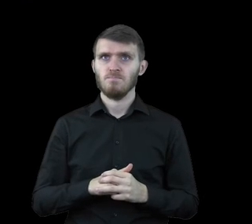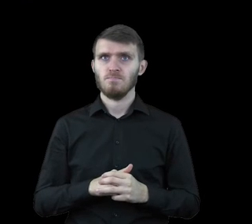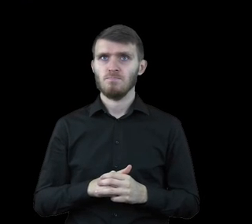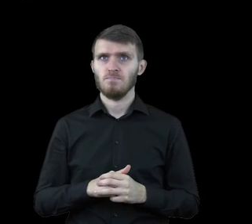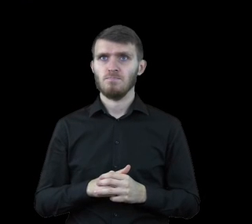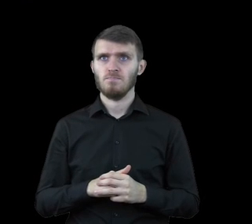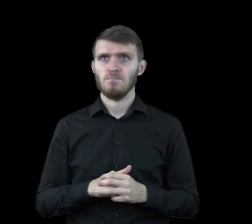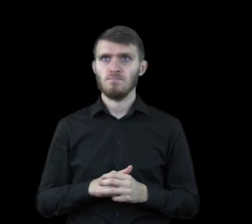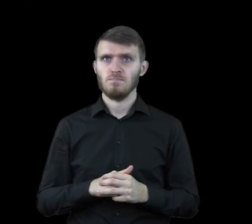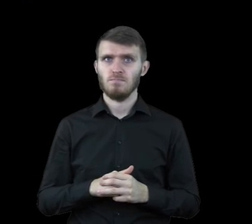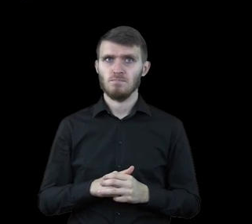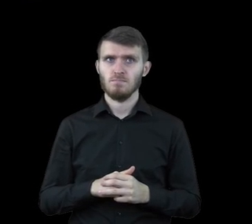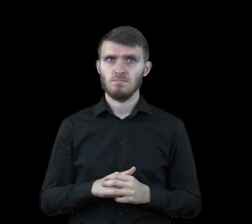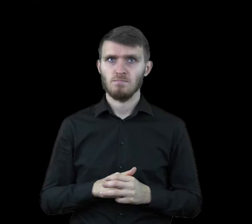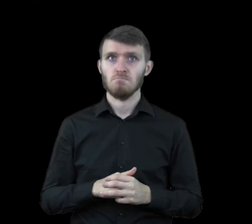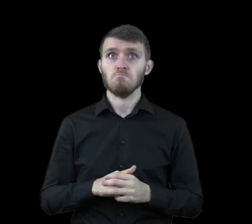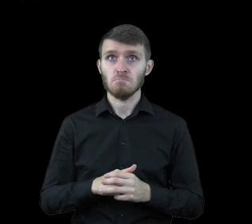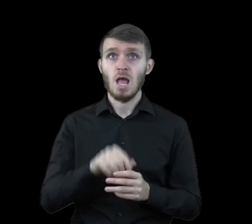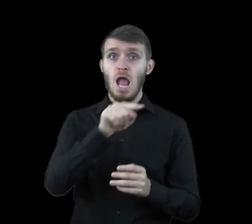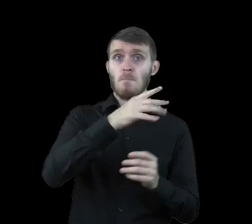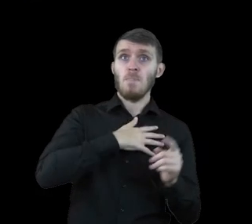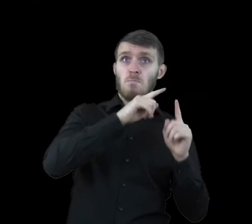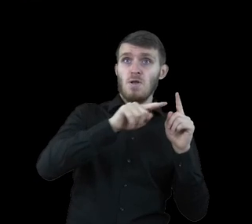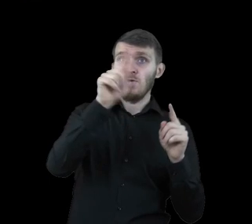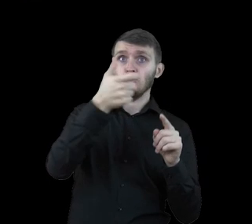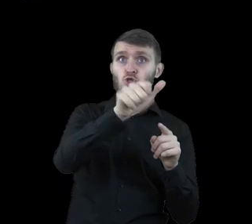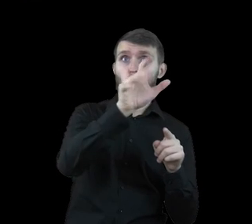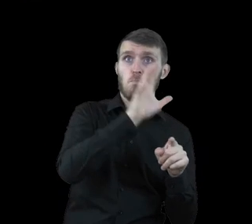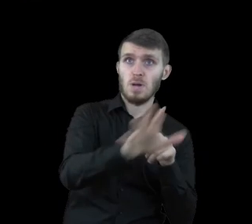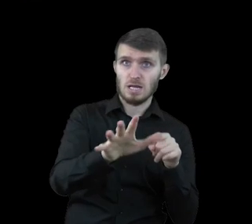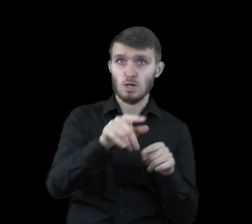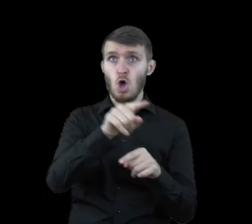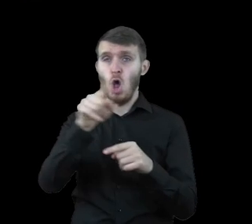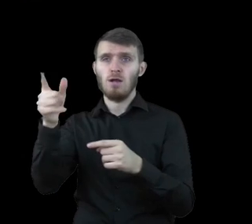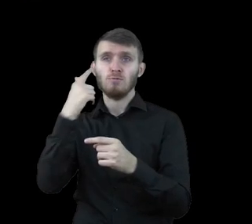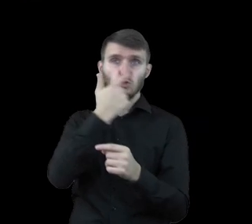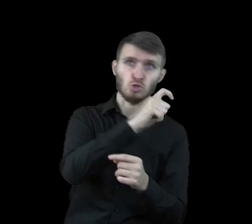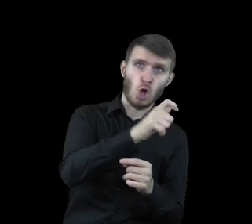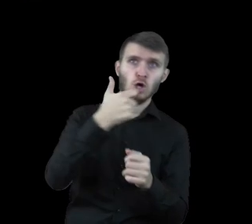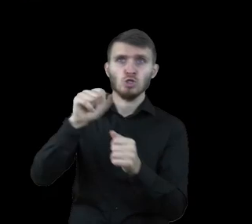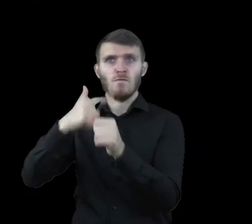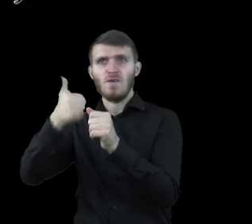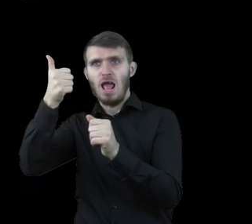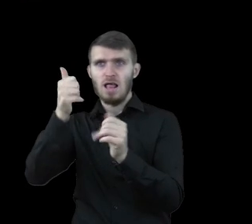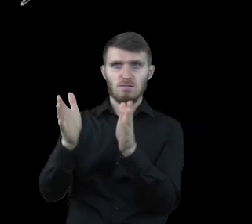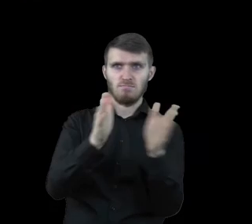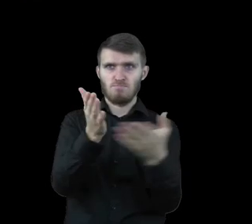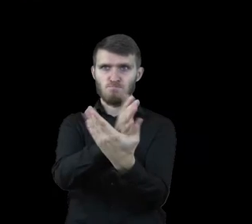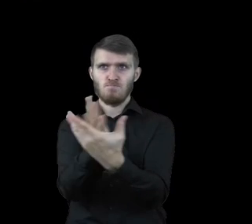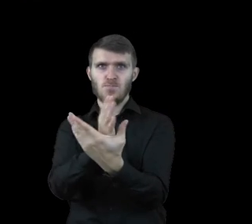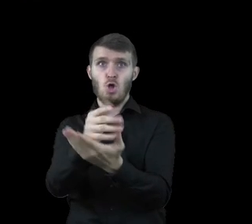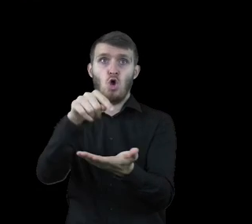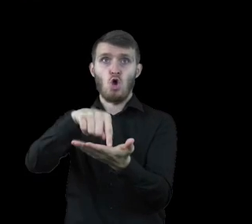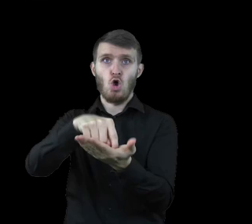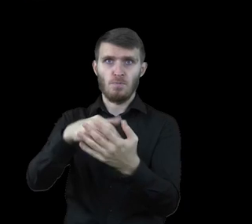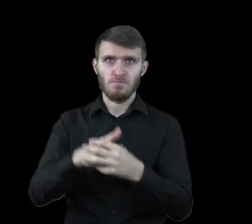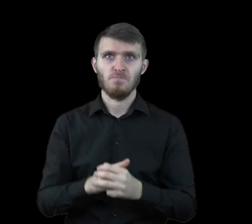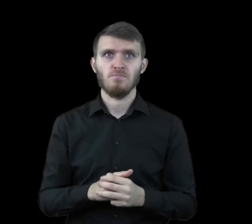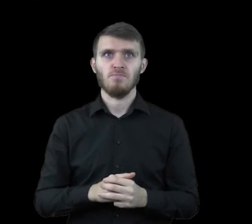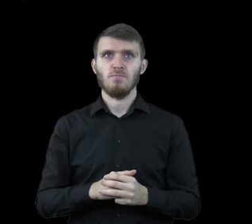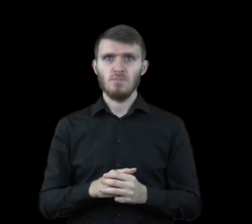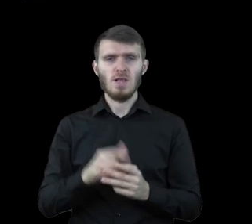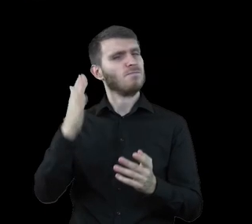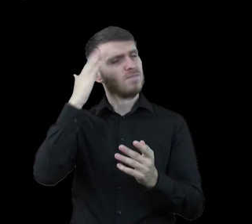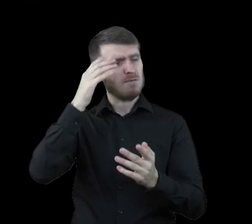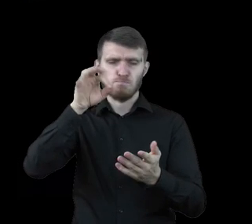115, czyli to jest liczba, która jest pomiędzy 100 a 121. Czyli pierwiastek ze 115 będzie pomiędzy 10 a 11. Jeśli